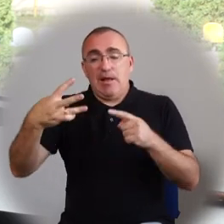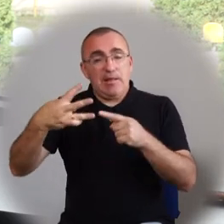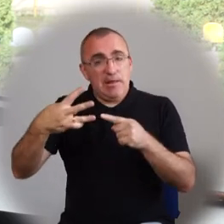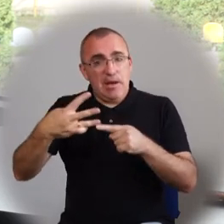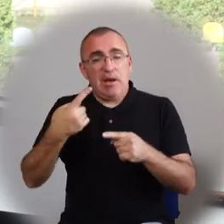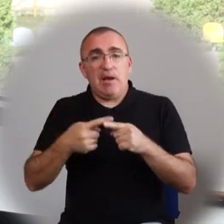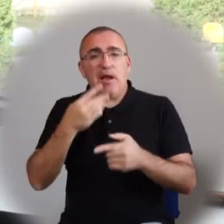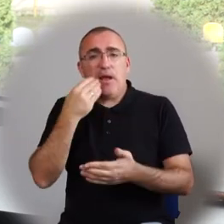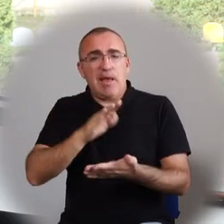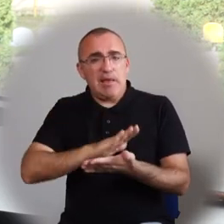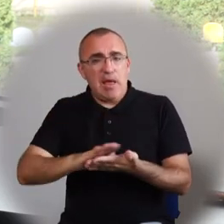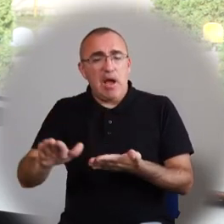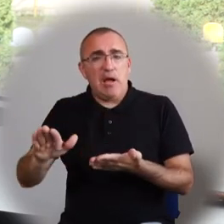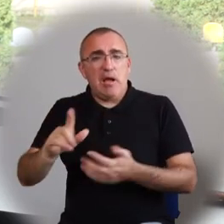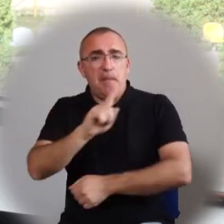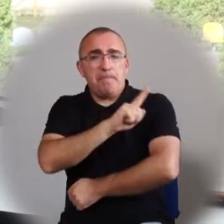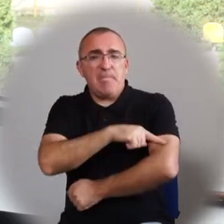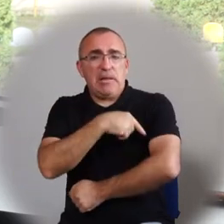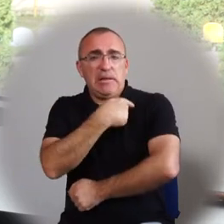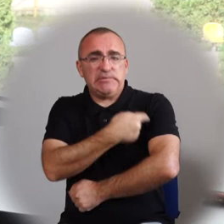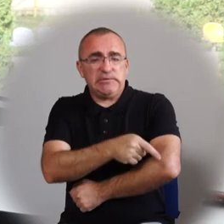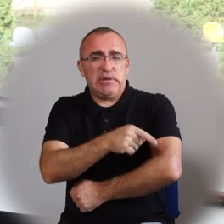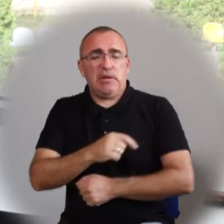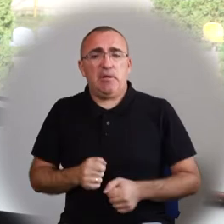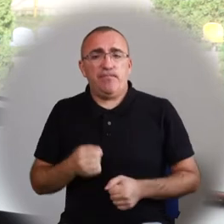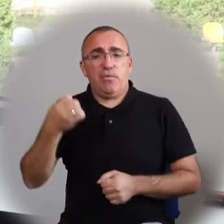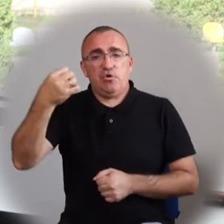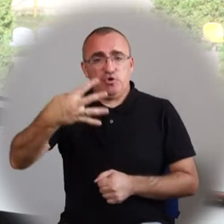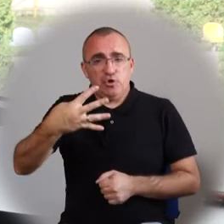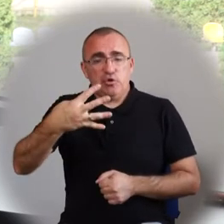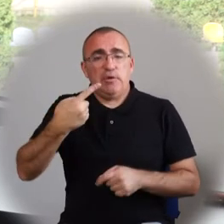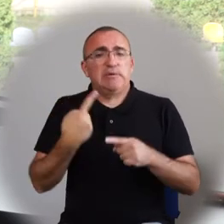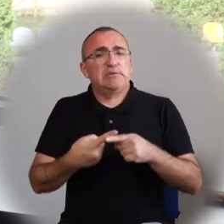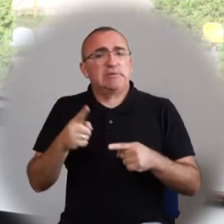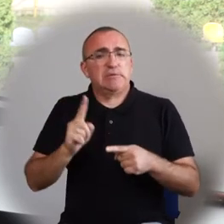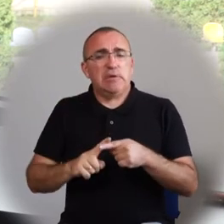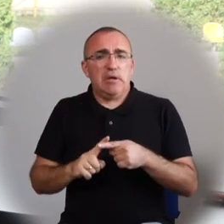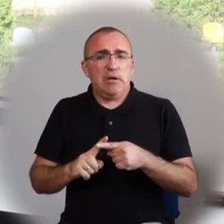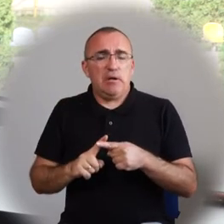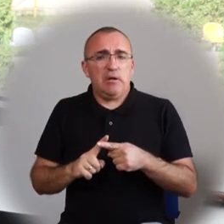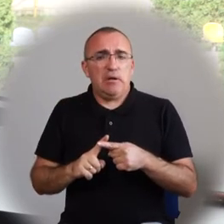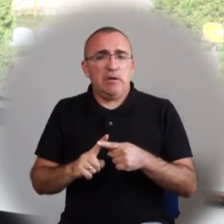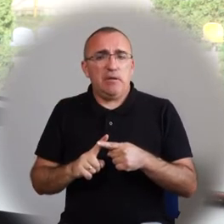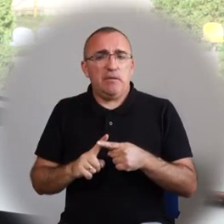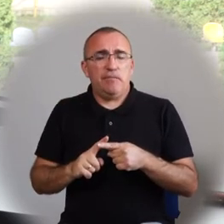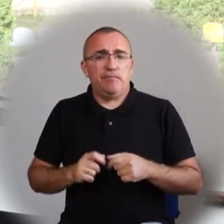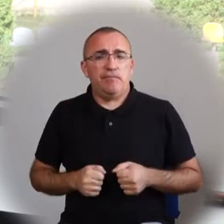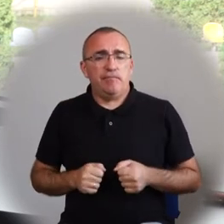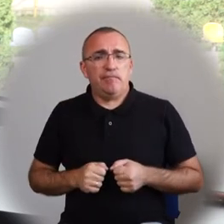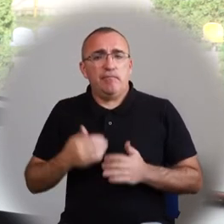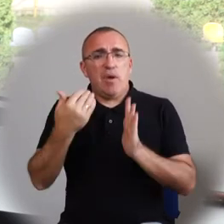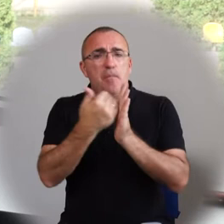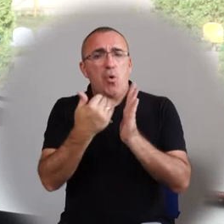інвестиції. Третє – це якісна медицина. Четверте – це